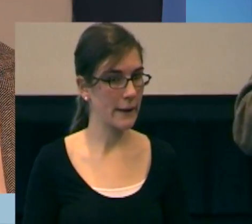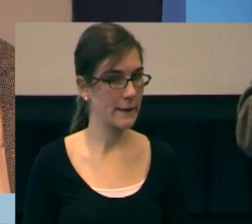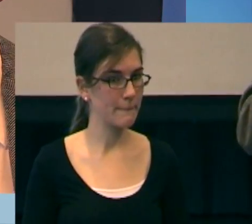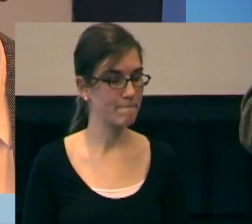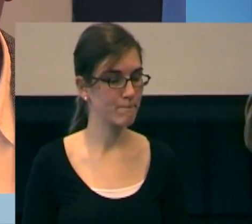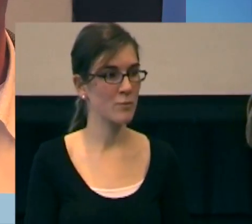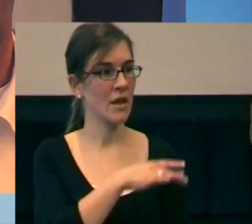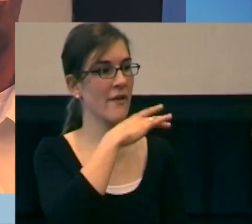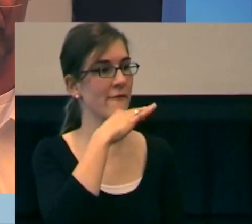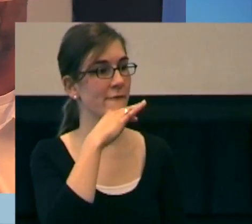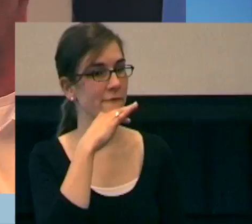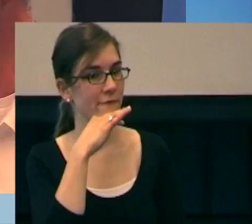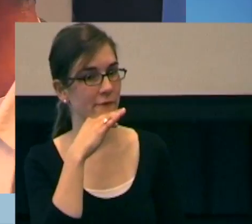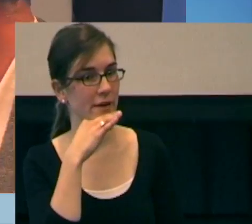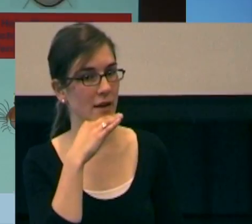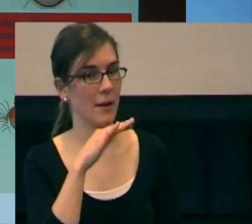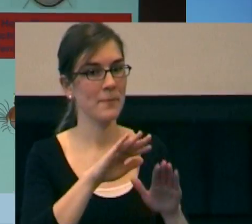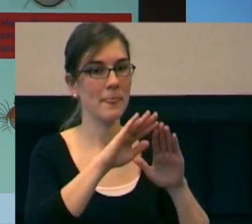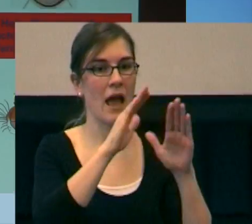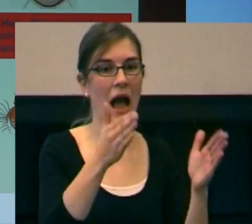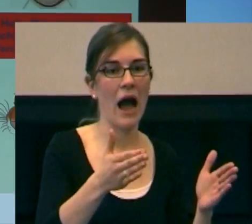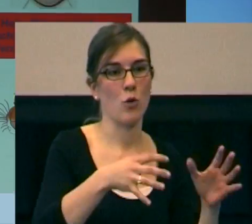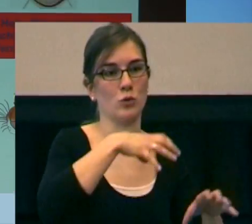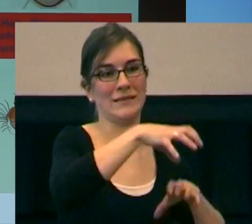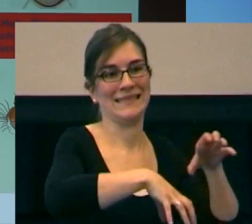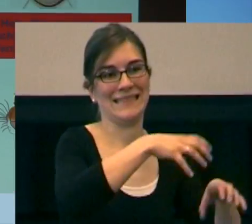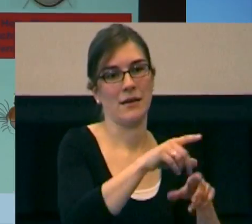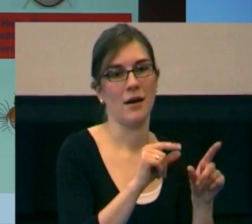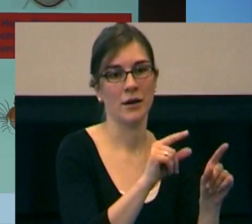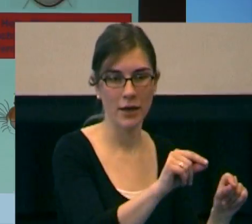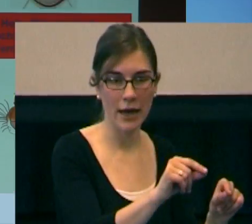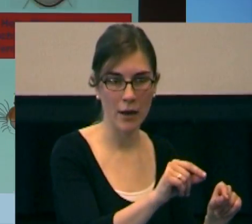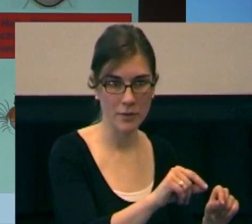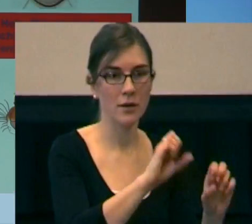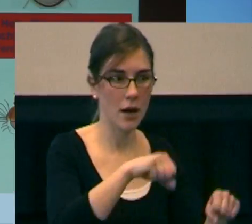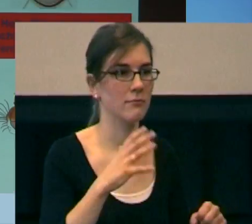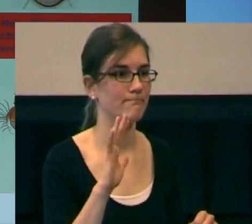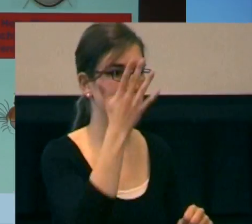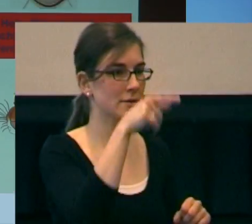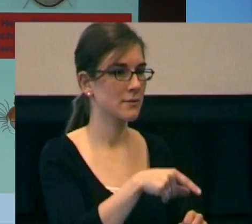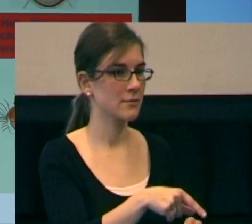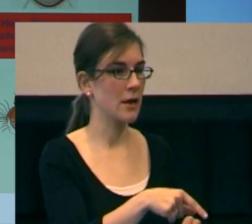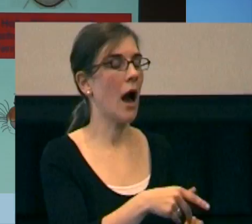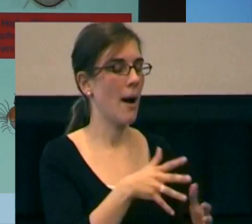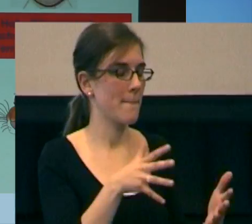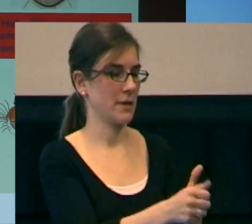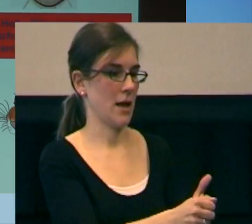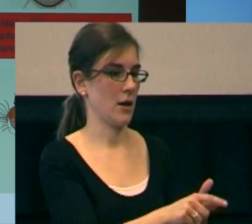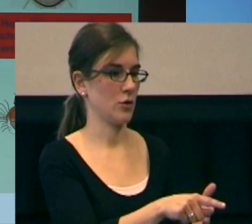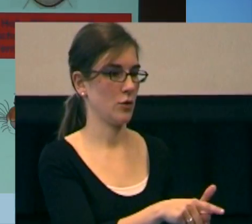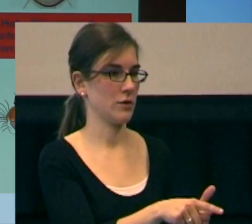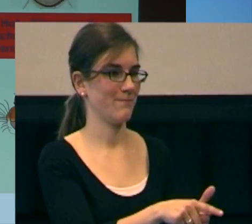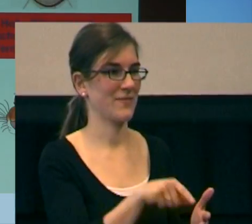eben sehr viele Haustierkrebse, sie hatten es eben vorhin benannt, entdeckt und behandelt werden, um einen